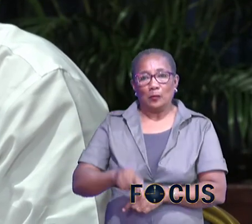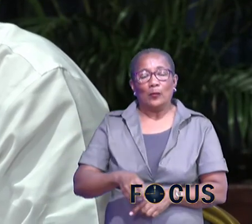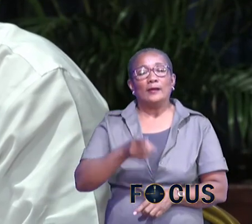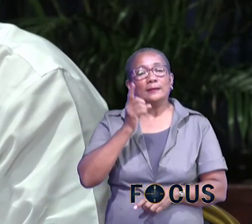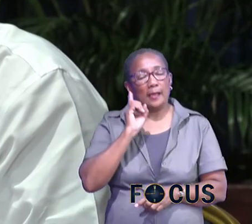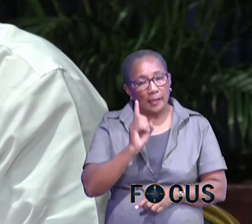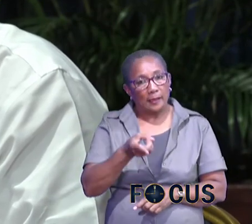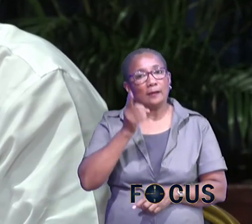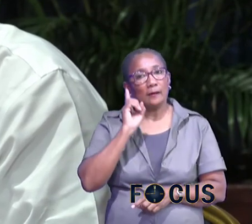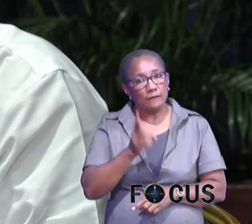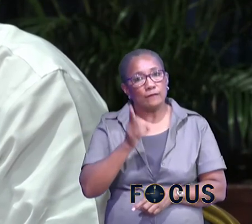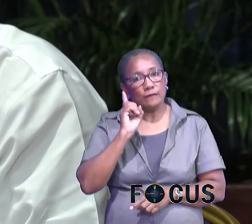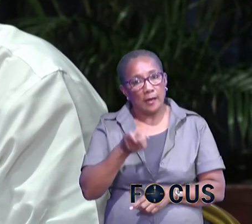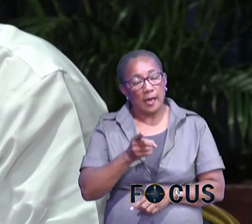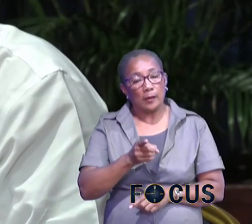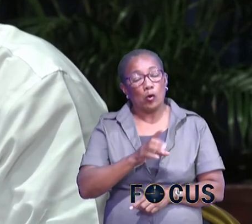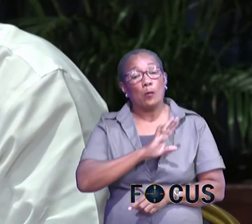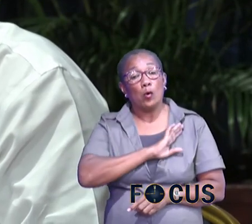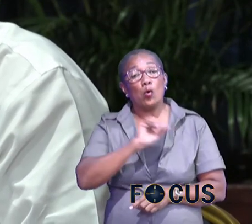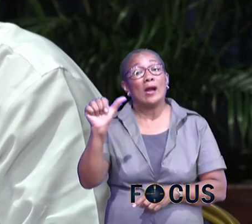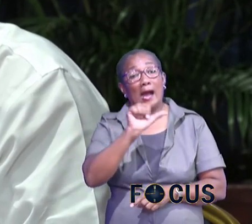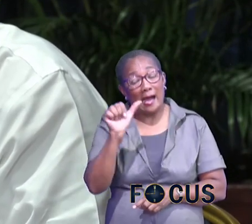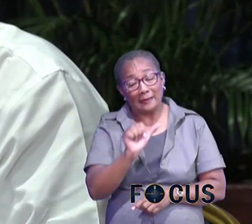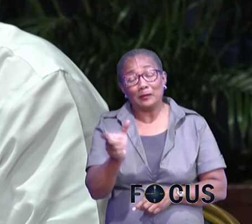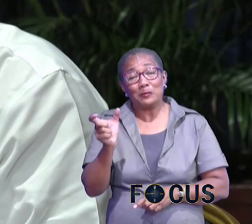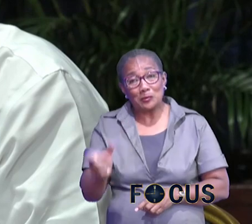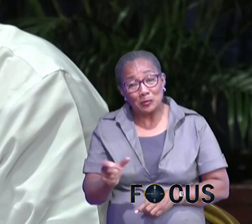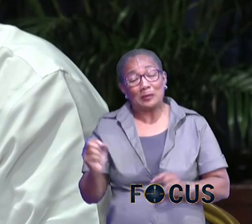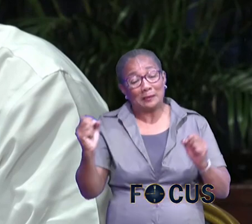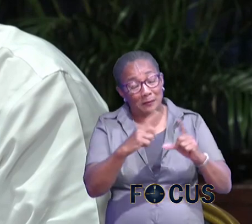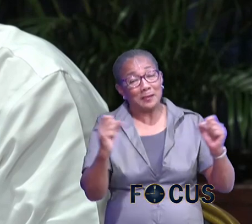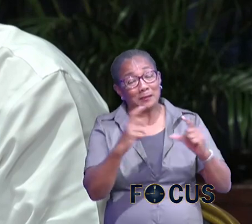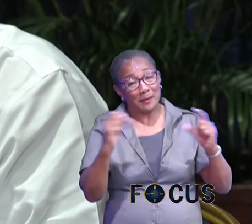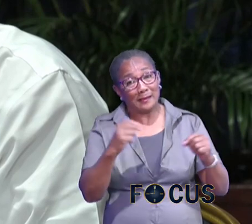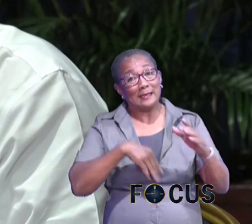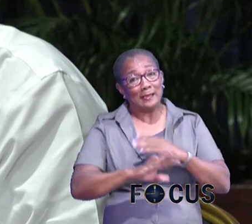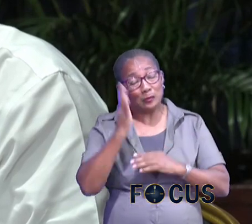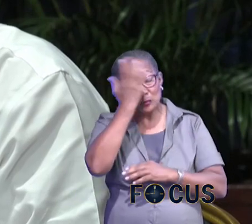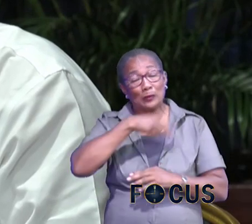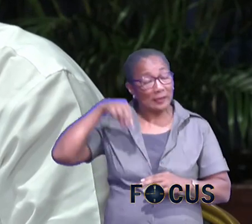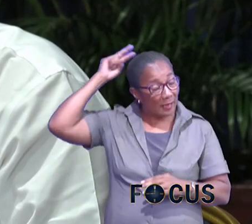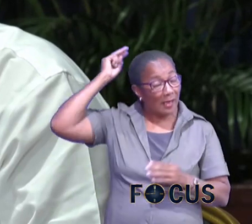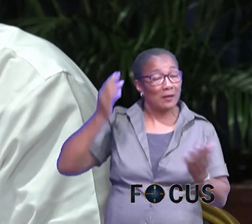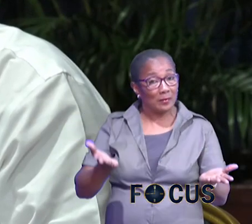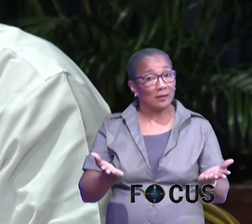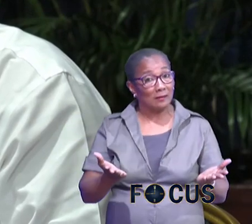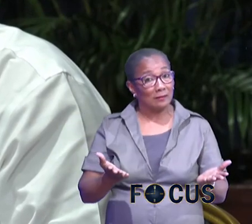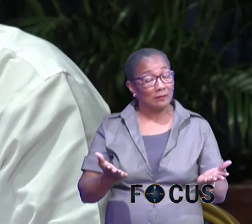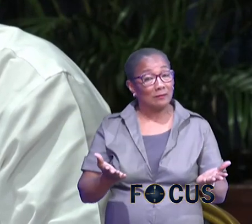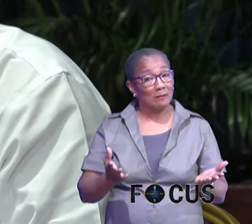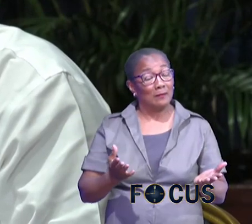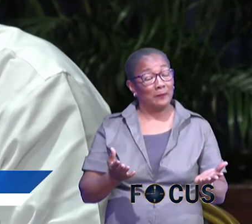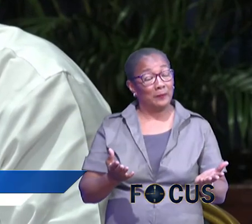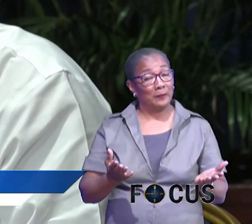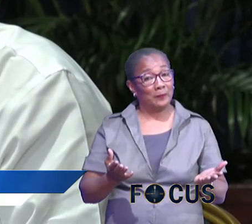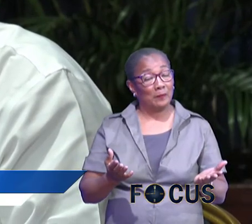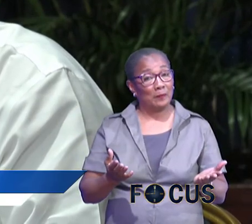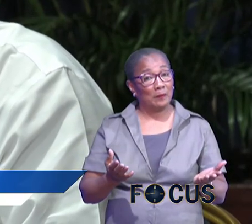gevaar om anderen te besmetten binnen de Surinaamse samenleving heel groot